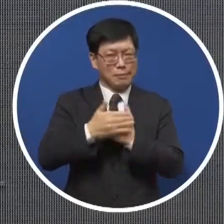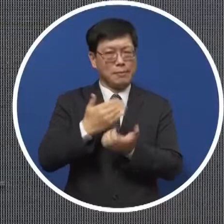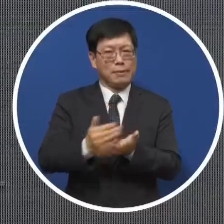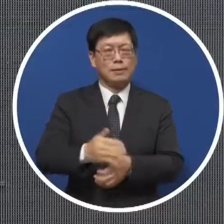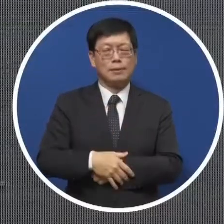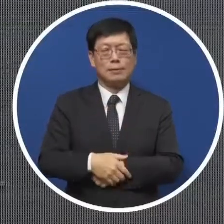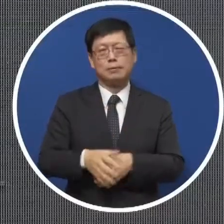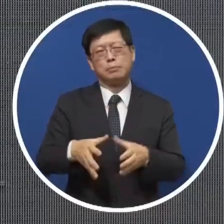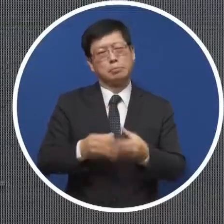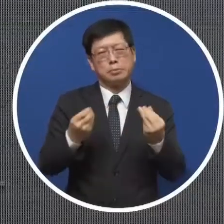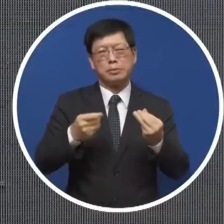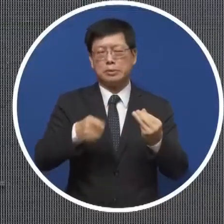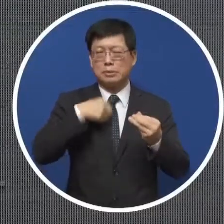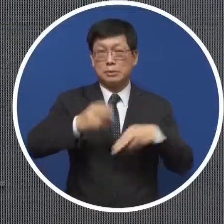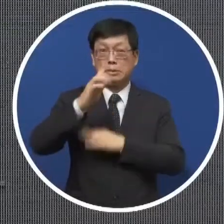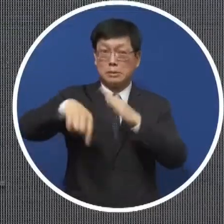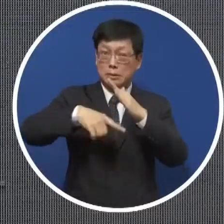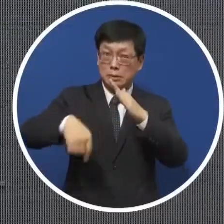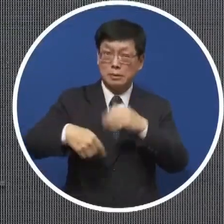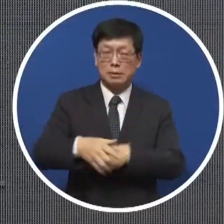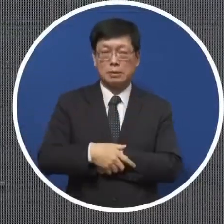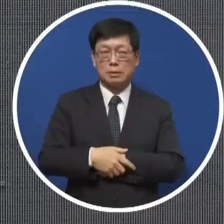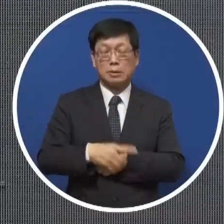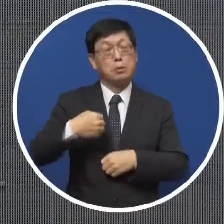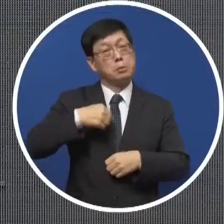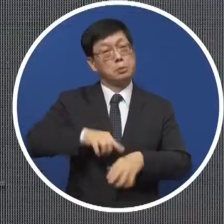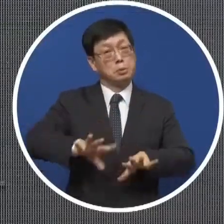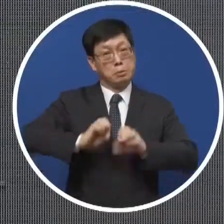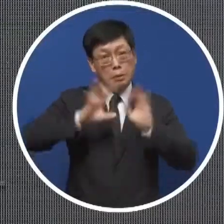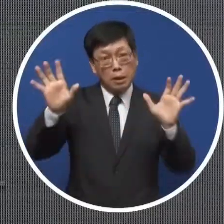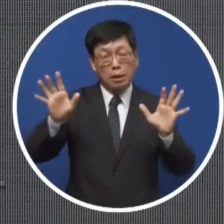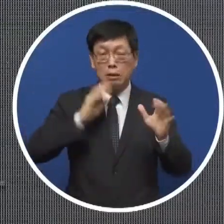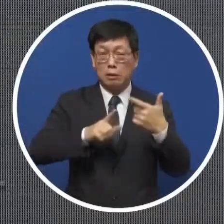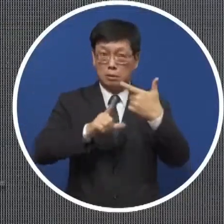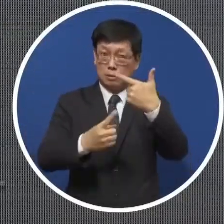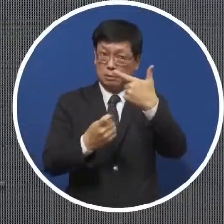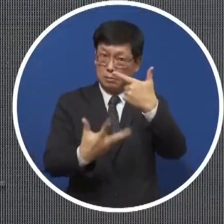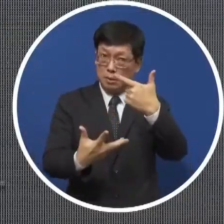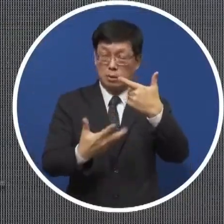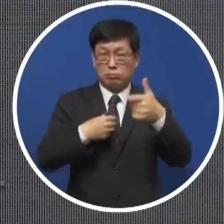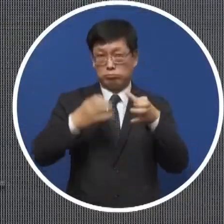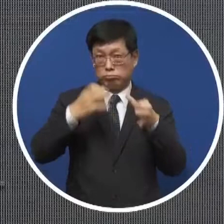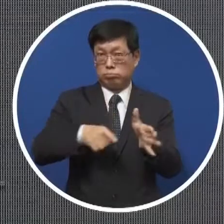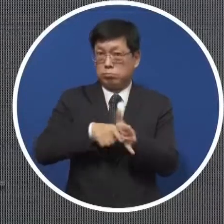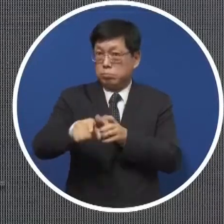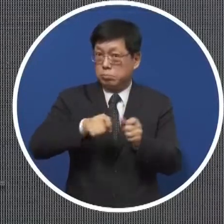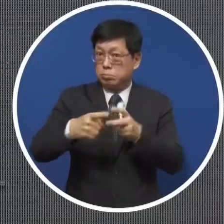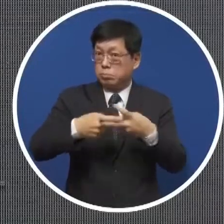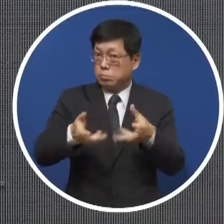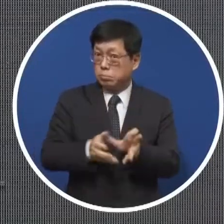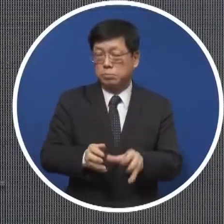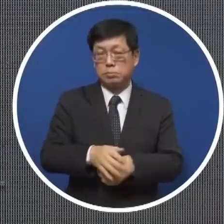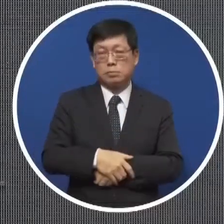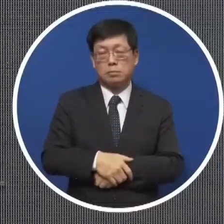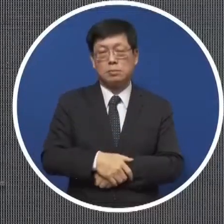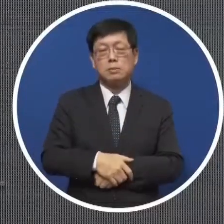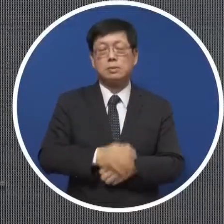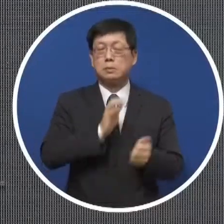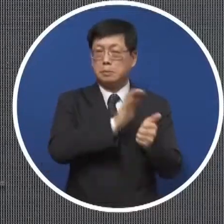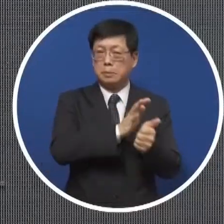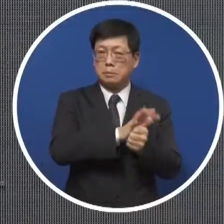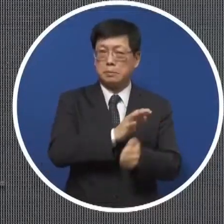何必在行政院这边宣布6月18号成立专案，来协